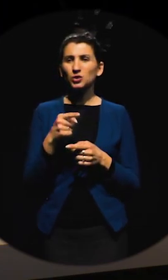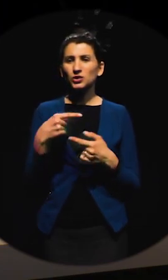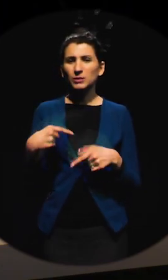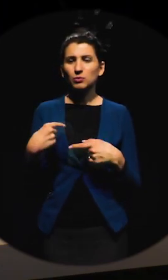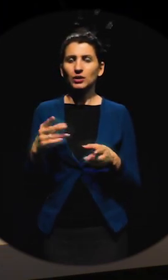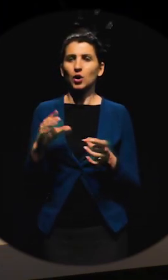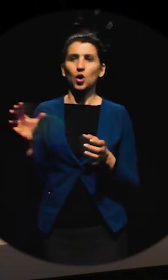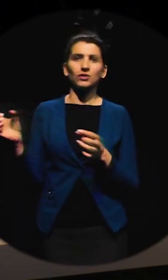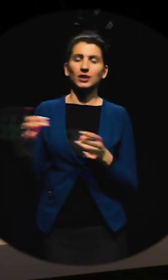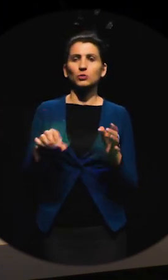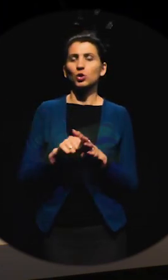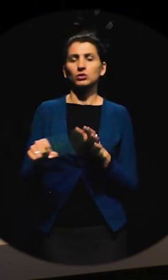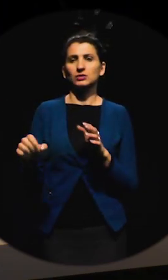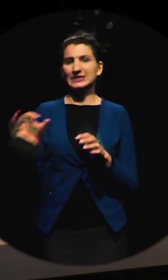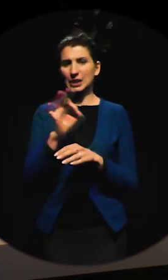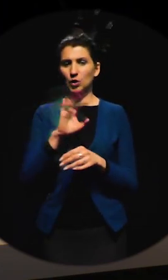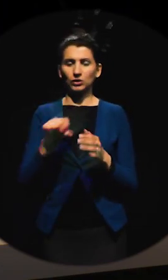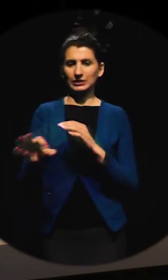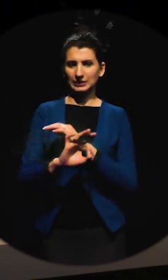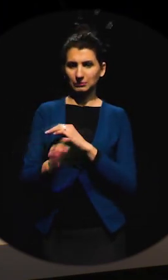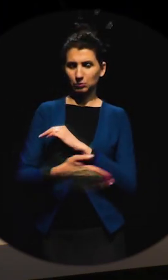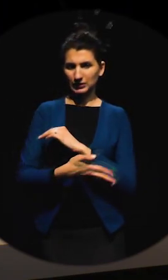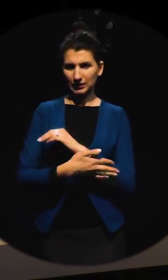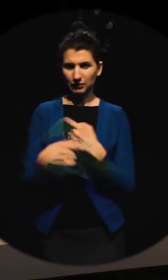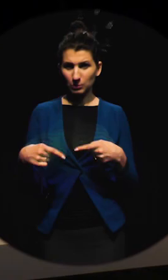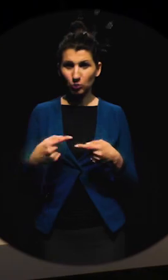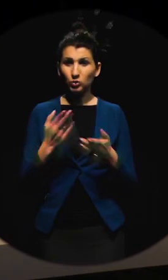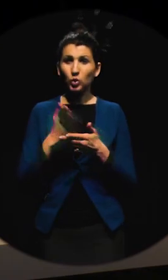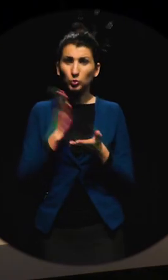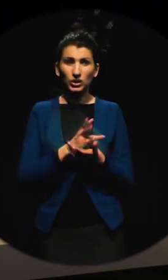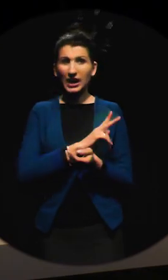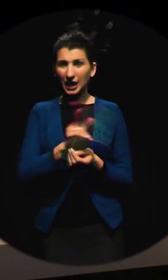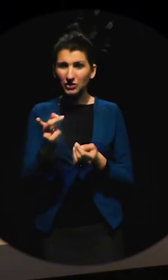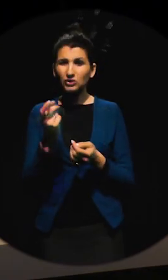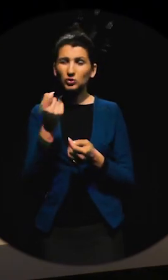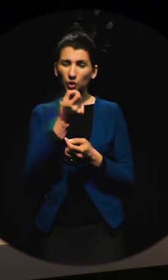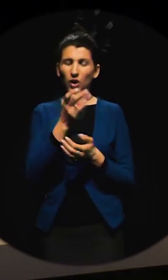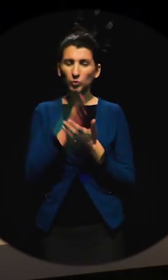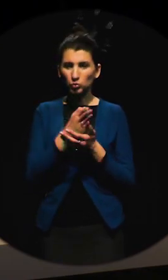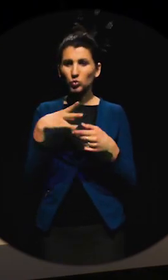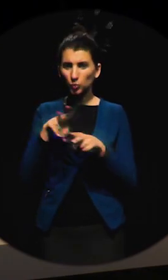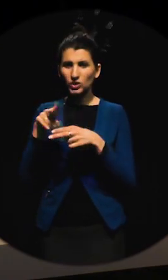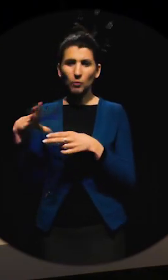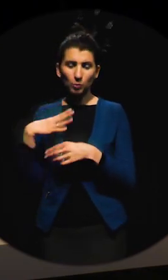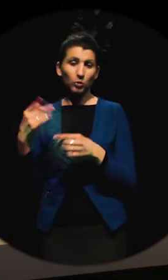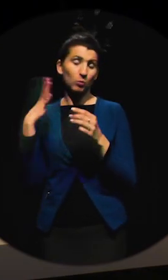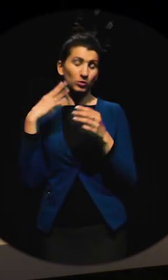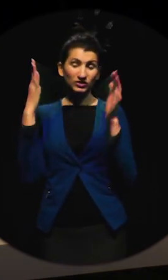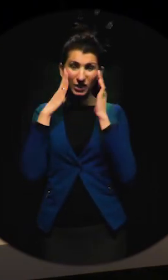to nie było tak, że przystępowaliśmy do kolejnej produkcji, tylko że tutaj już było totalnie bardzo